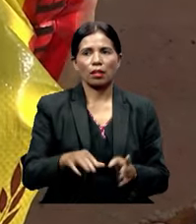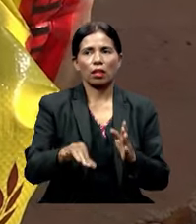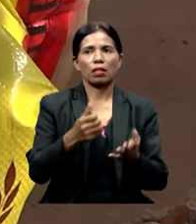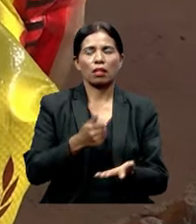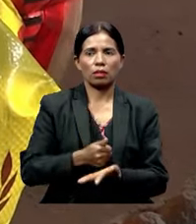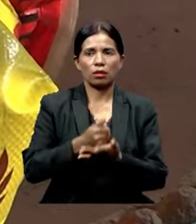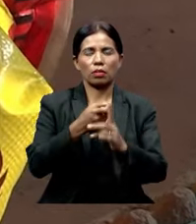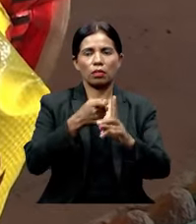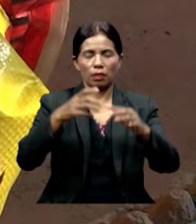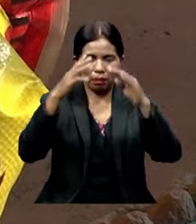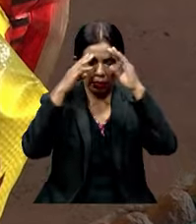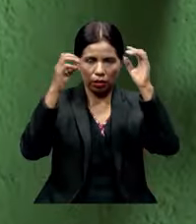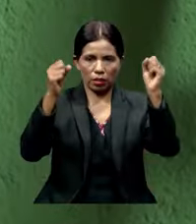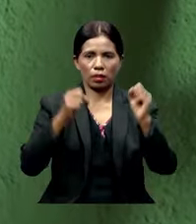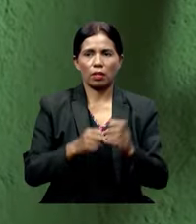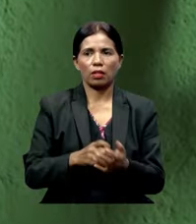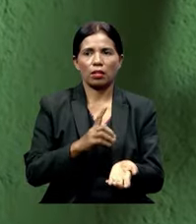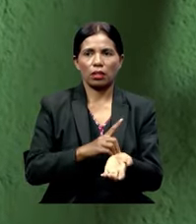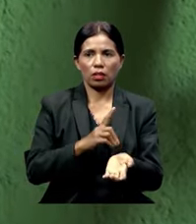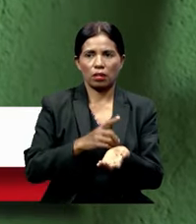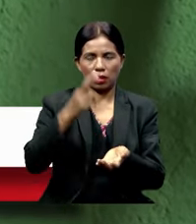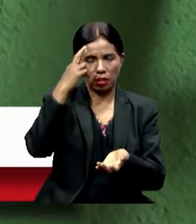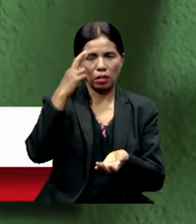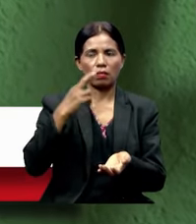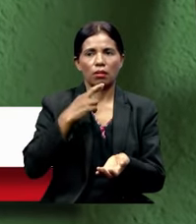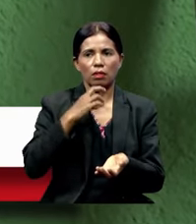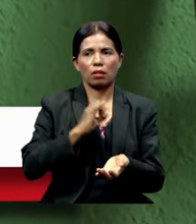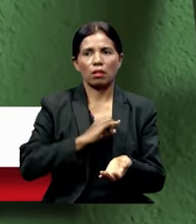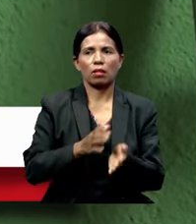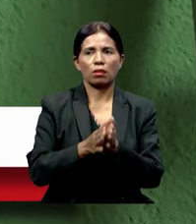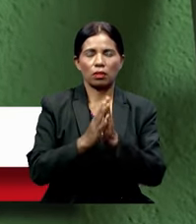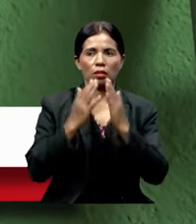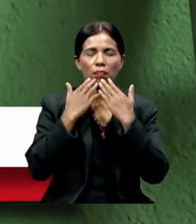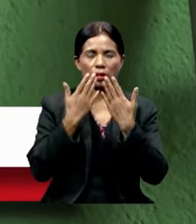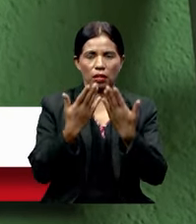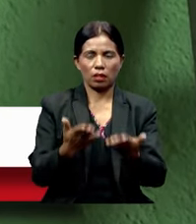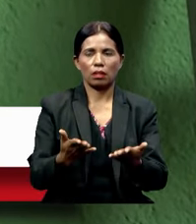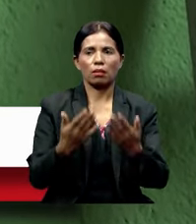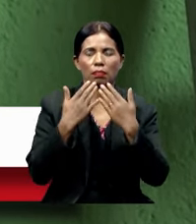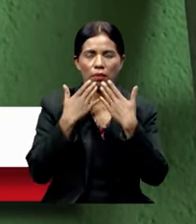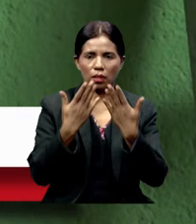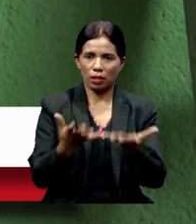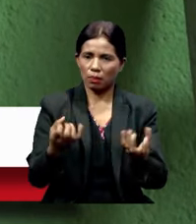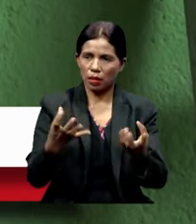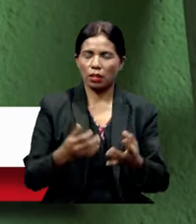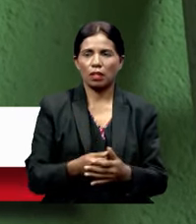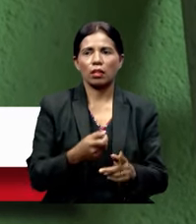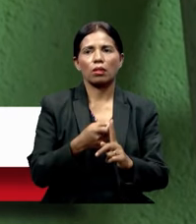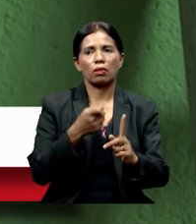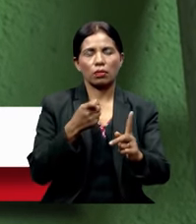husi nai presidente tor zera mejorta a husu mo sobrigado a en agradece wa en tamba li